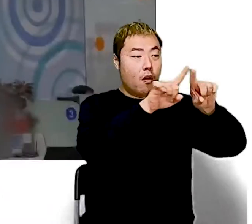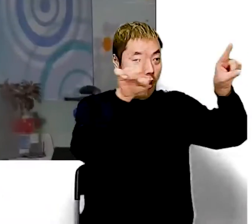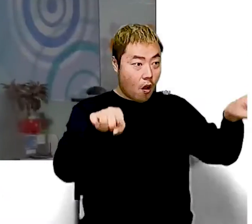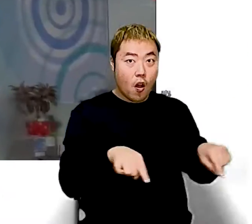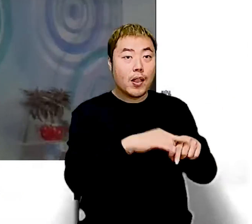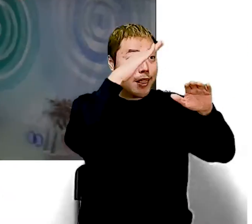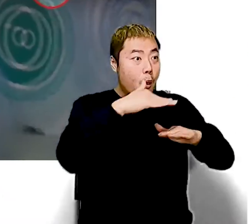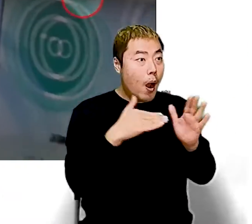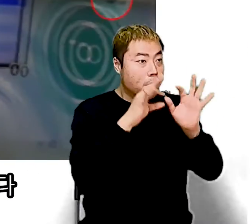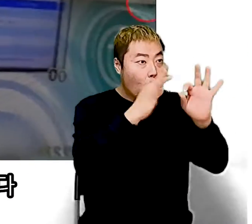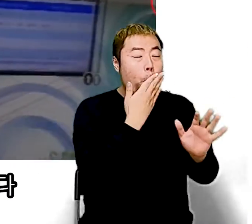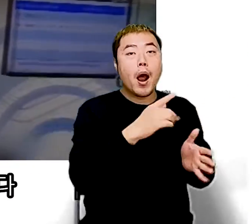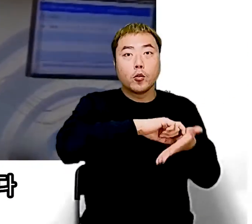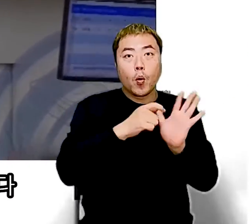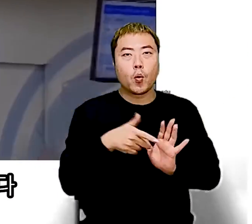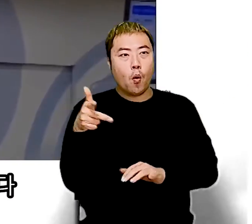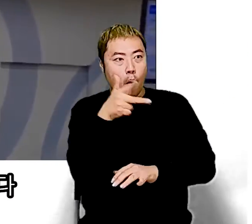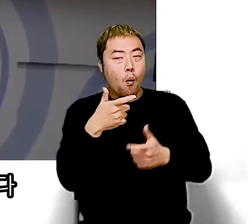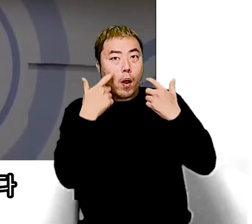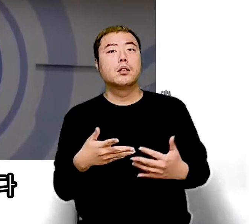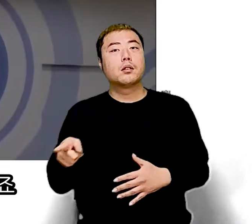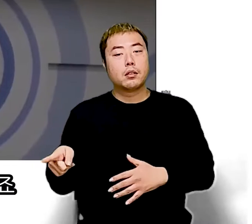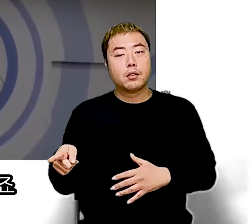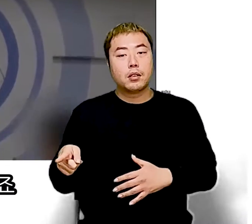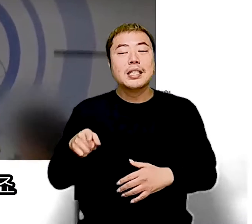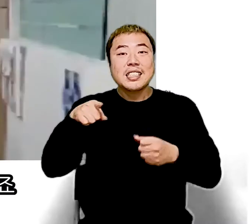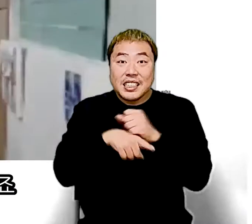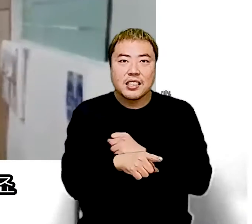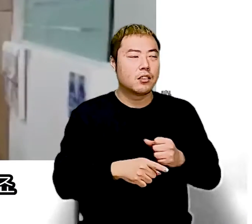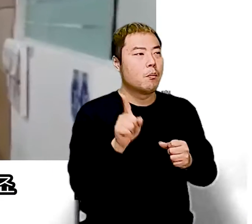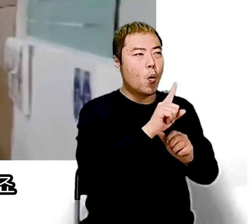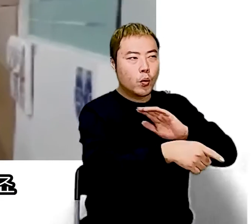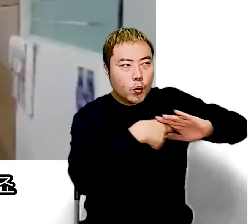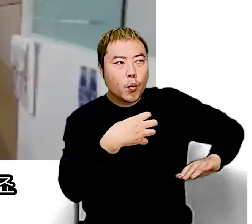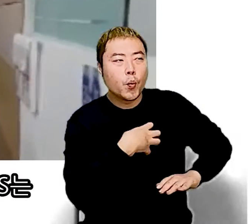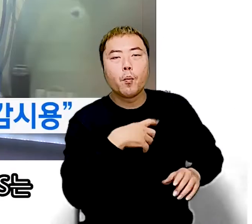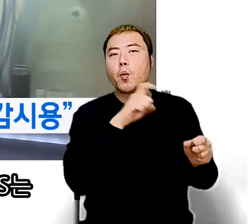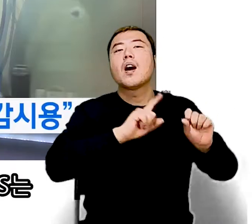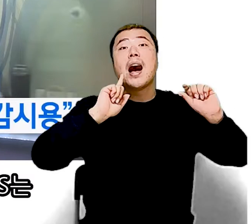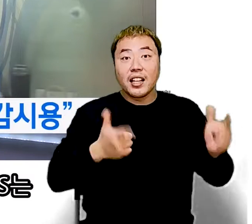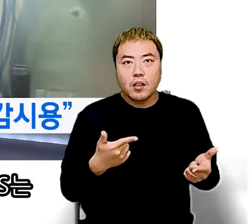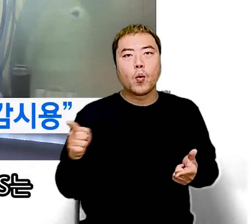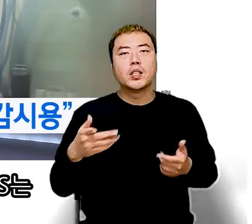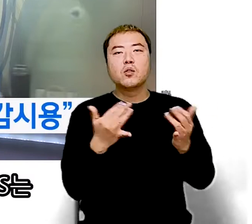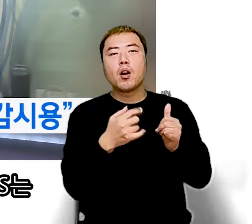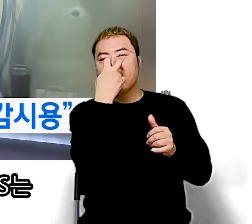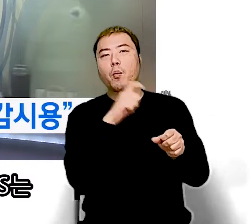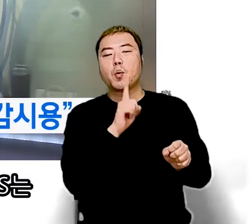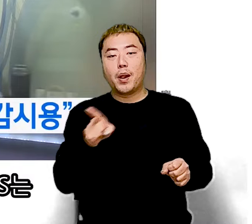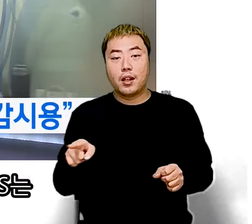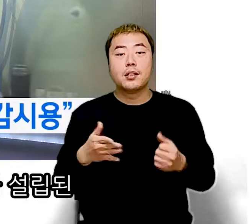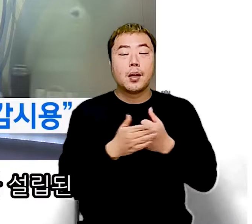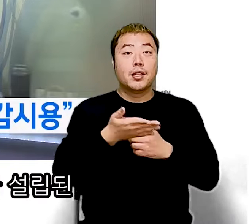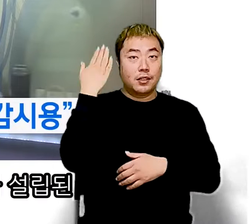내용까지 식별할 수 있을 정도로 해상도가 높았다고 합니다. 방법용은 아니었다는 거죠. 사실 전날인 4월